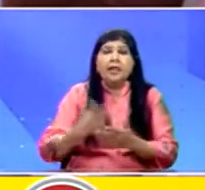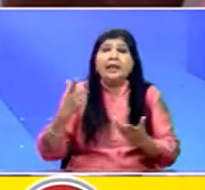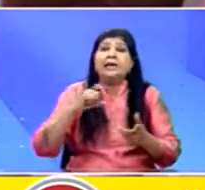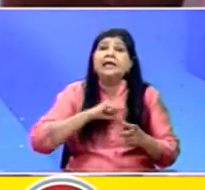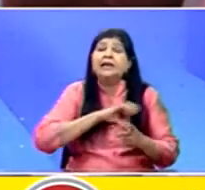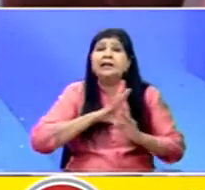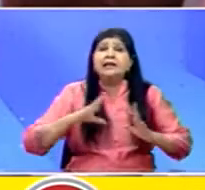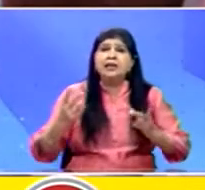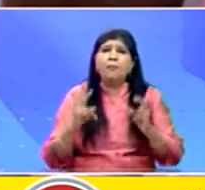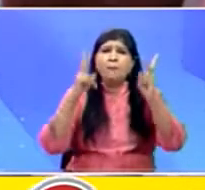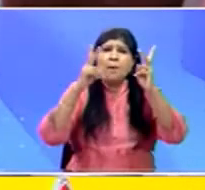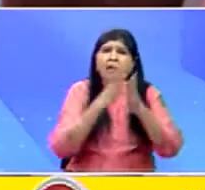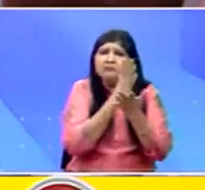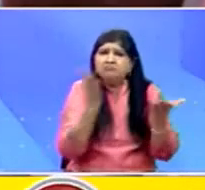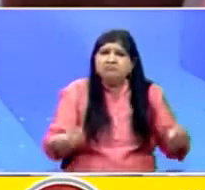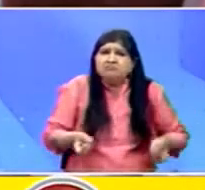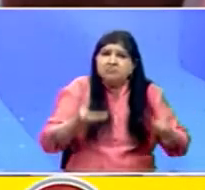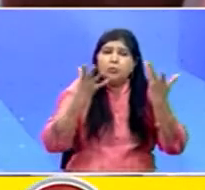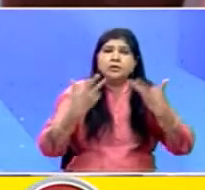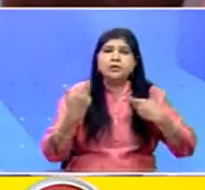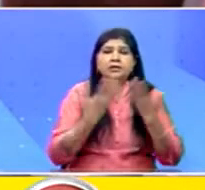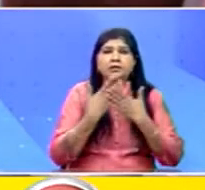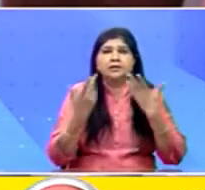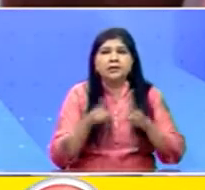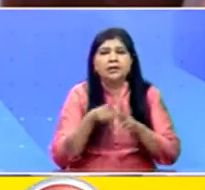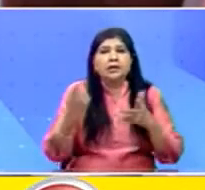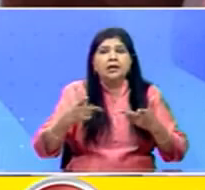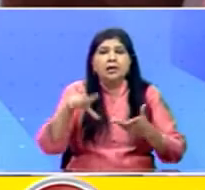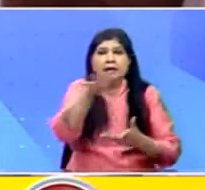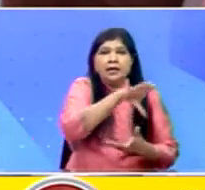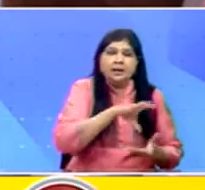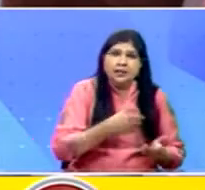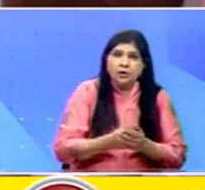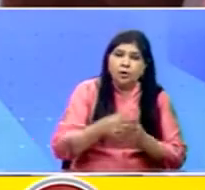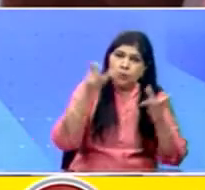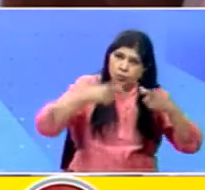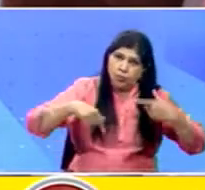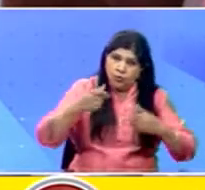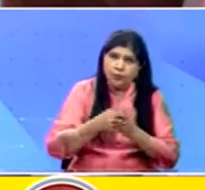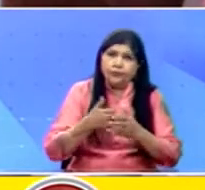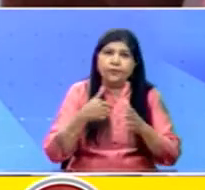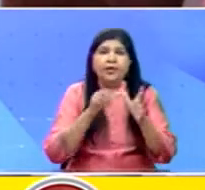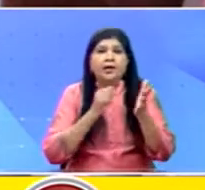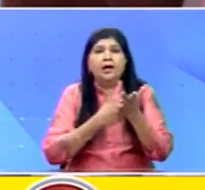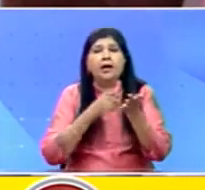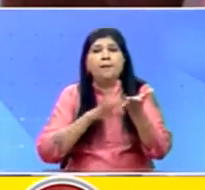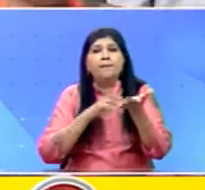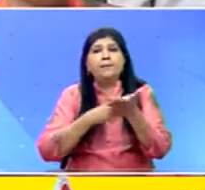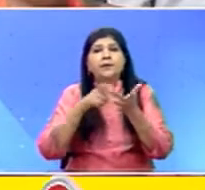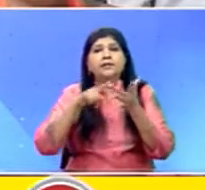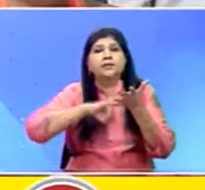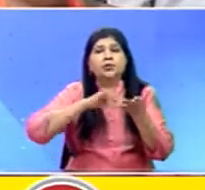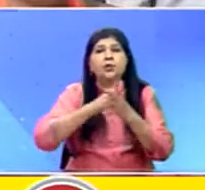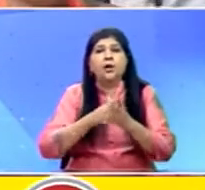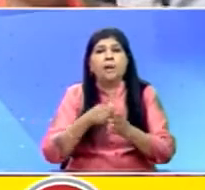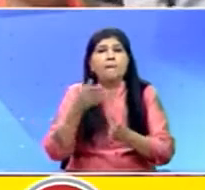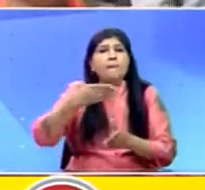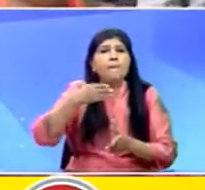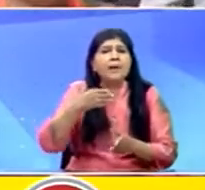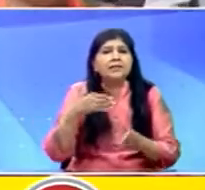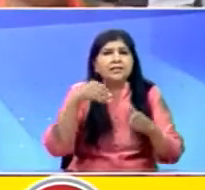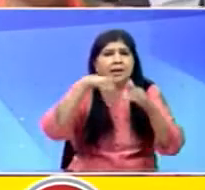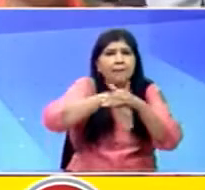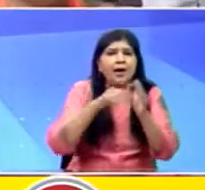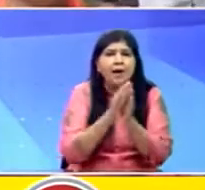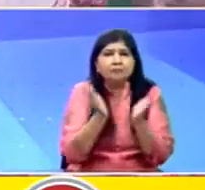है। इतना ही नहीं, कई जगह लोग अमृत सरोवर में मछली पालन की